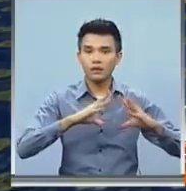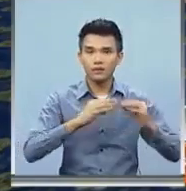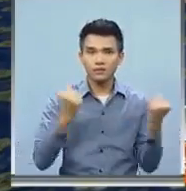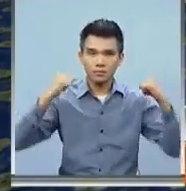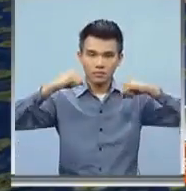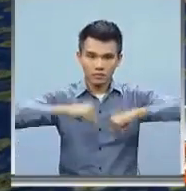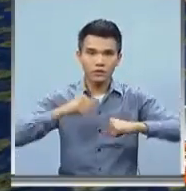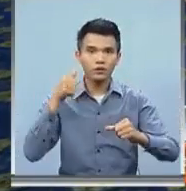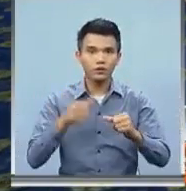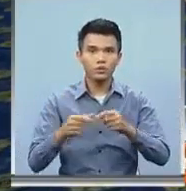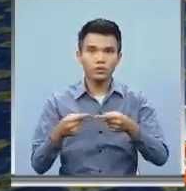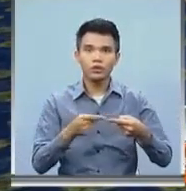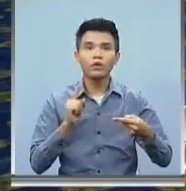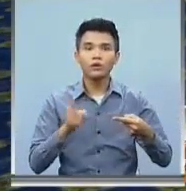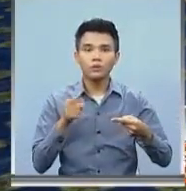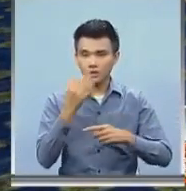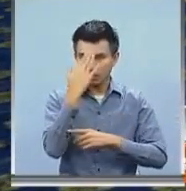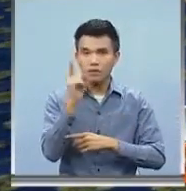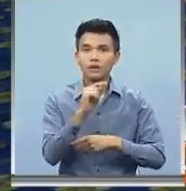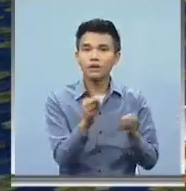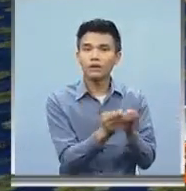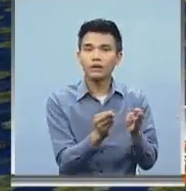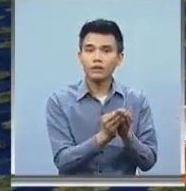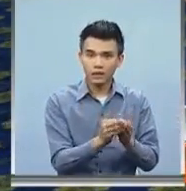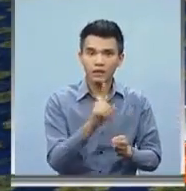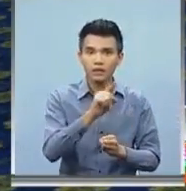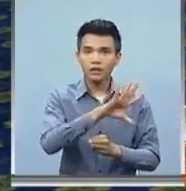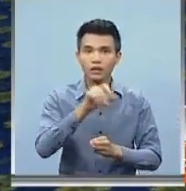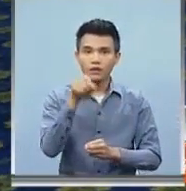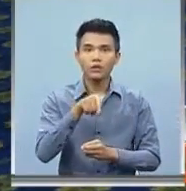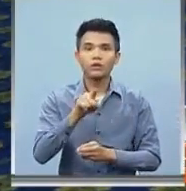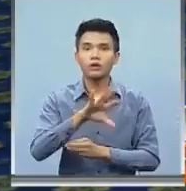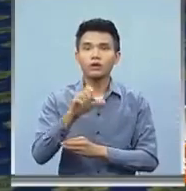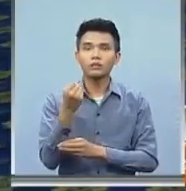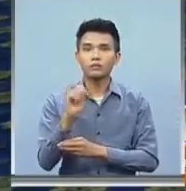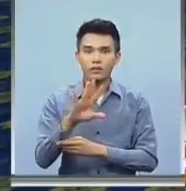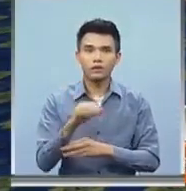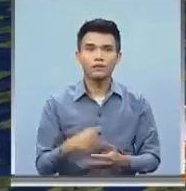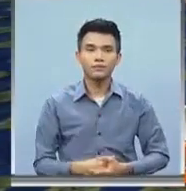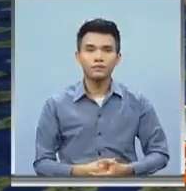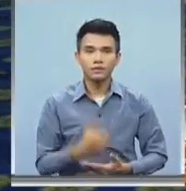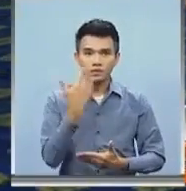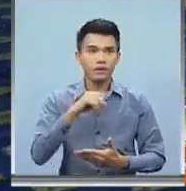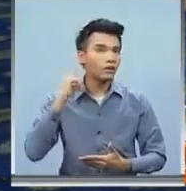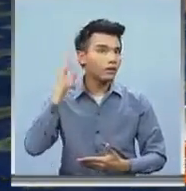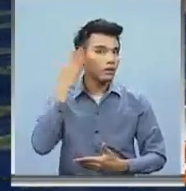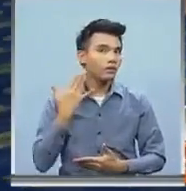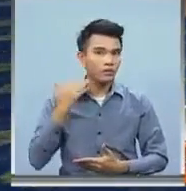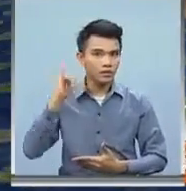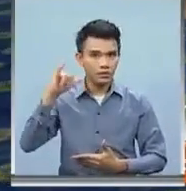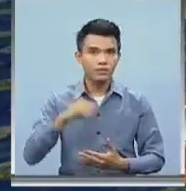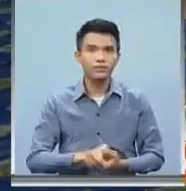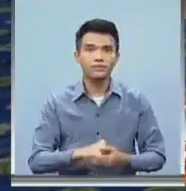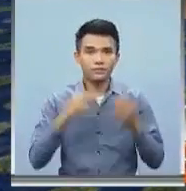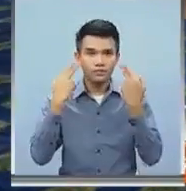ไม่ถอดถอนเช่นเดียวกันด้วยคะแนน100ต่อ115งดออกเสียง4ส่วนนางสาวยิ่งลักษณ์ชินวัตรอดีตน